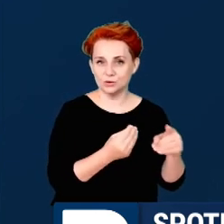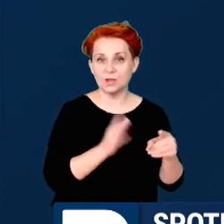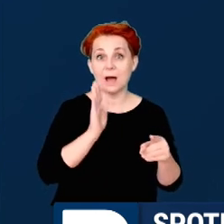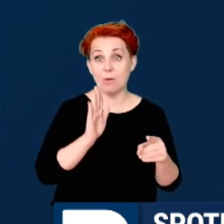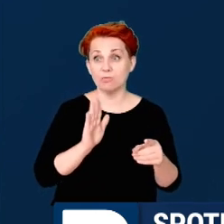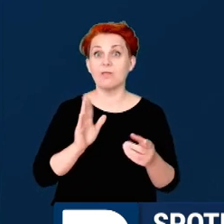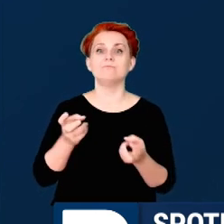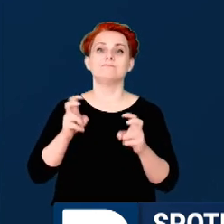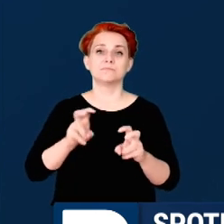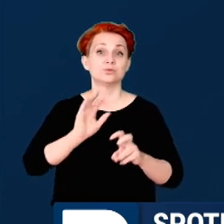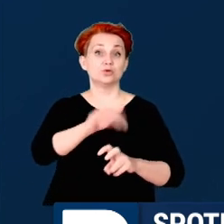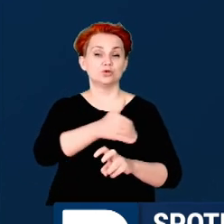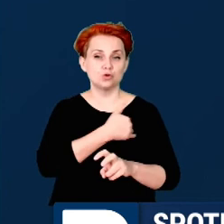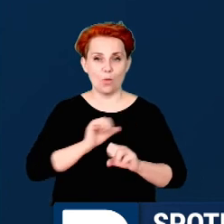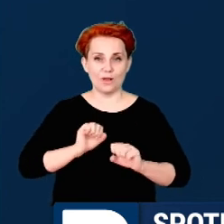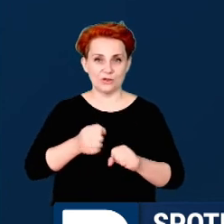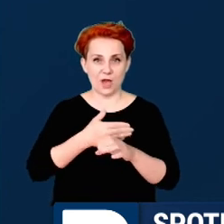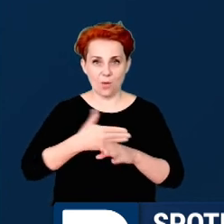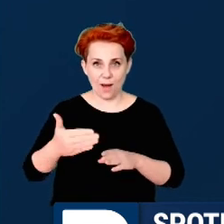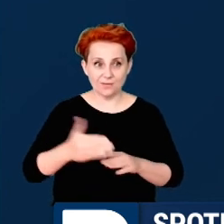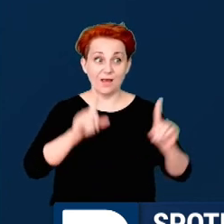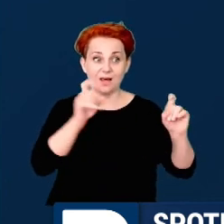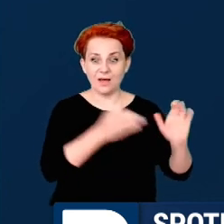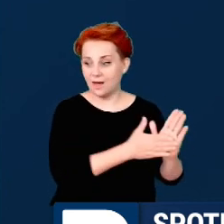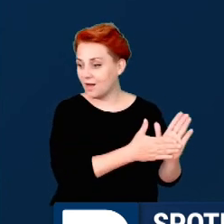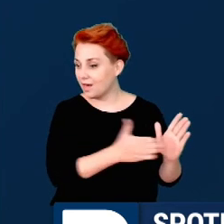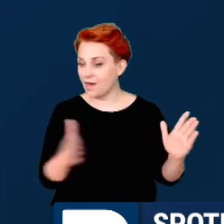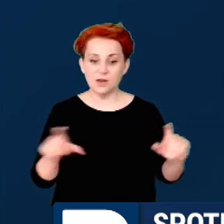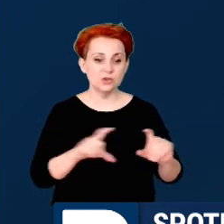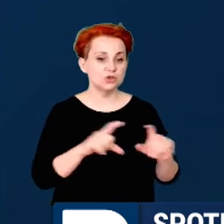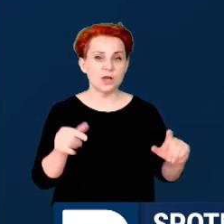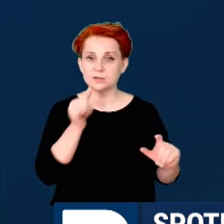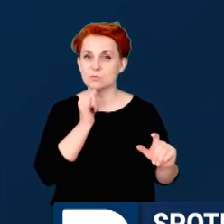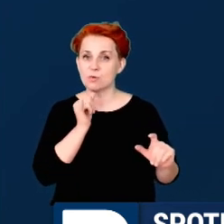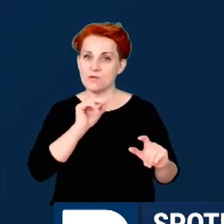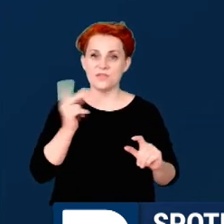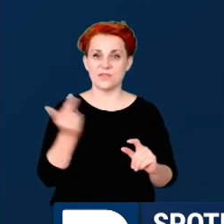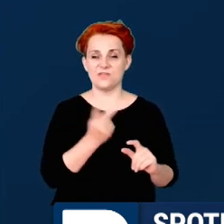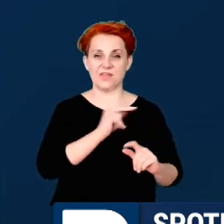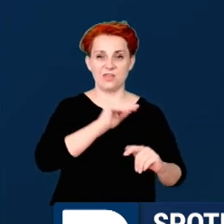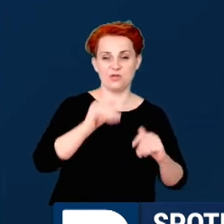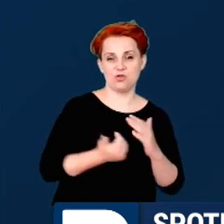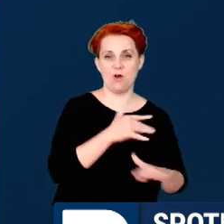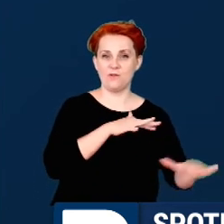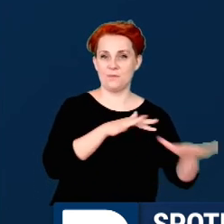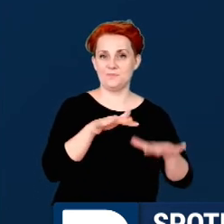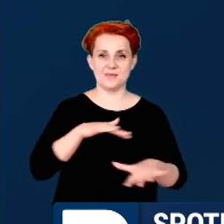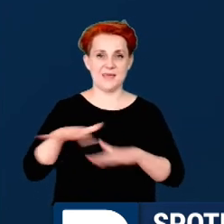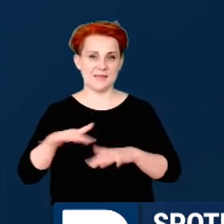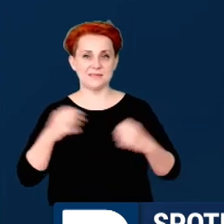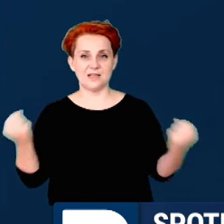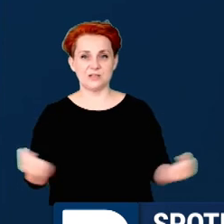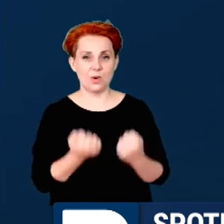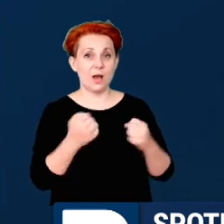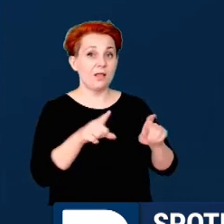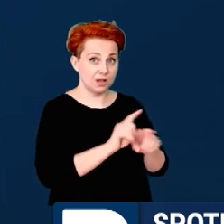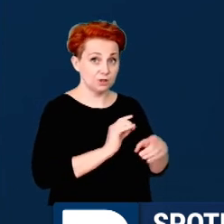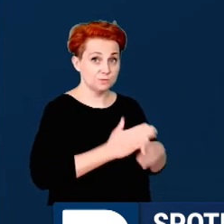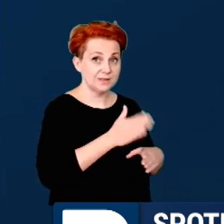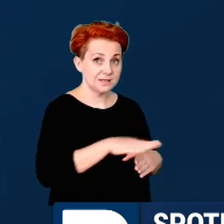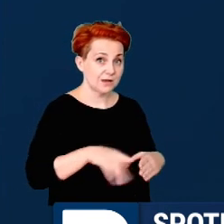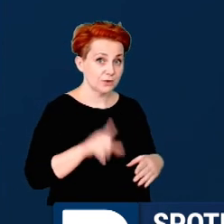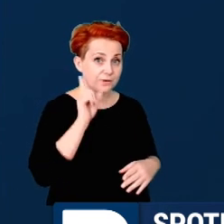działać. I od tego czasu próbujemy zbudować no, te dwie nowe platformy działania. Zarówno platformy też międzynarodowe, to od razu